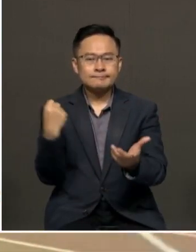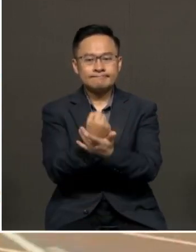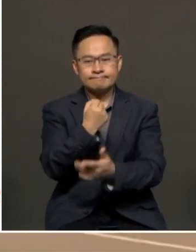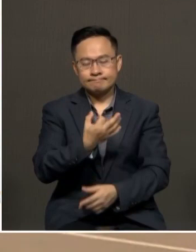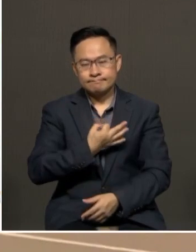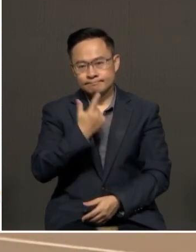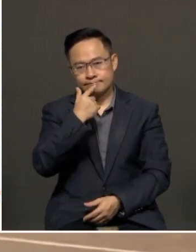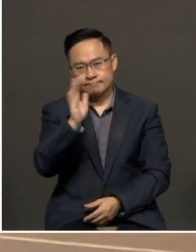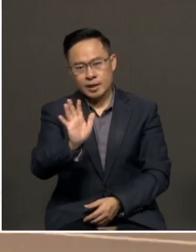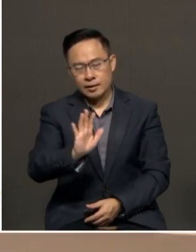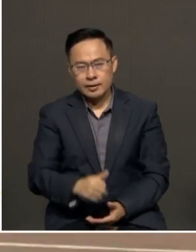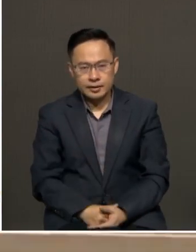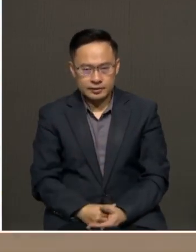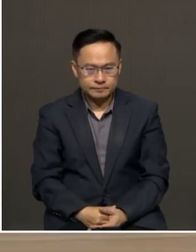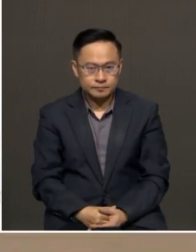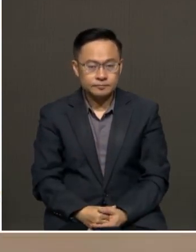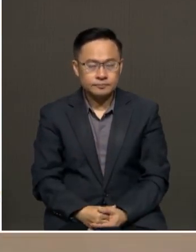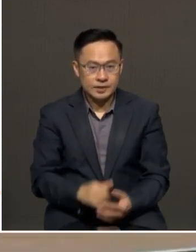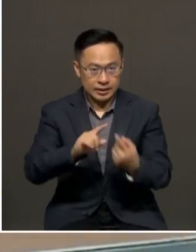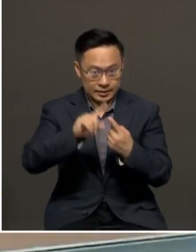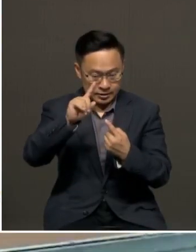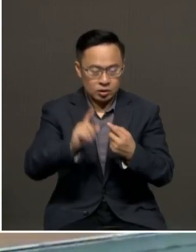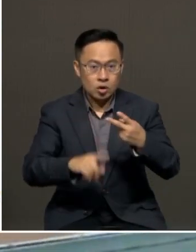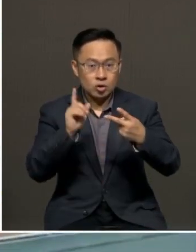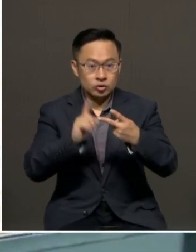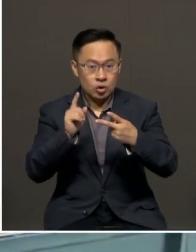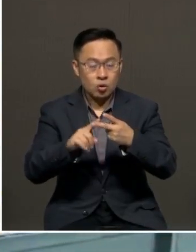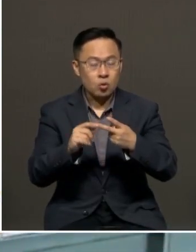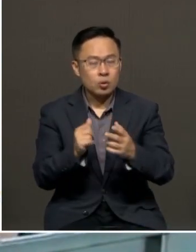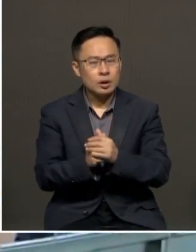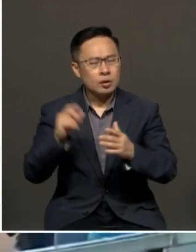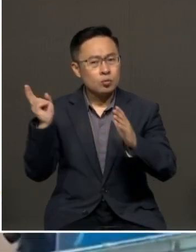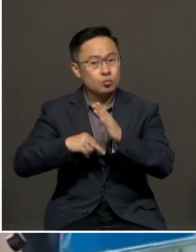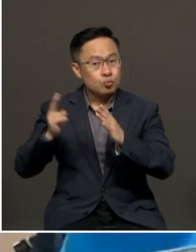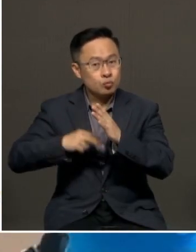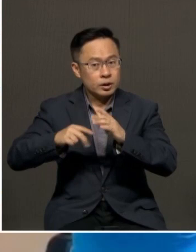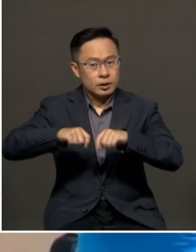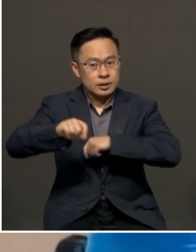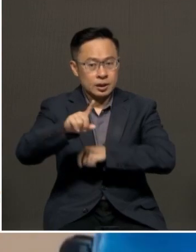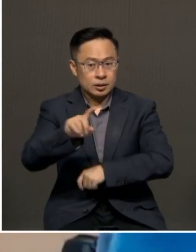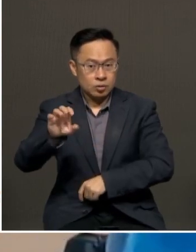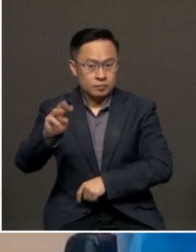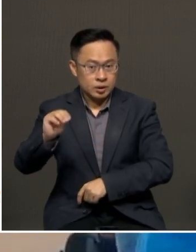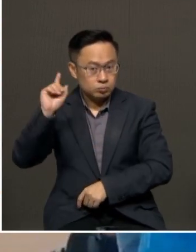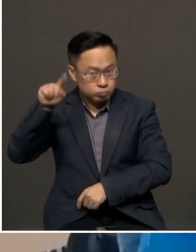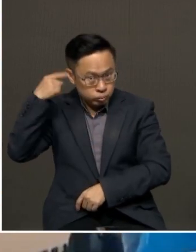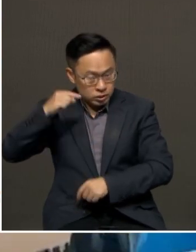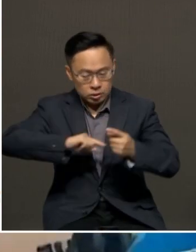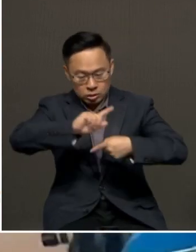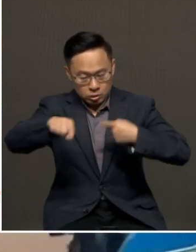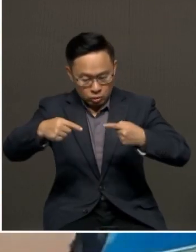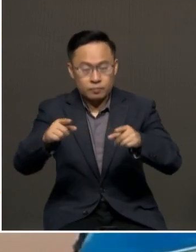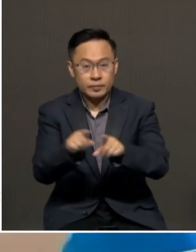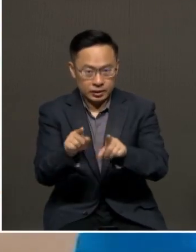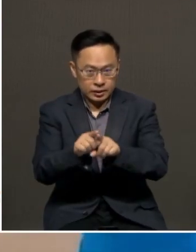ายค่ะส่วนในขณะที่อีกหนึ่งไฮไลท์ของทัพนักวิ่งไทยนะคะอยู่ที่วิ่ง100เมตรหญิงค่ะในรอบชิงชนะเลิศ